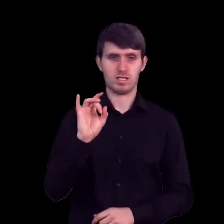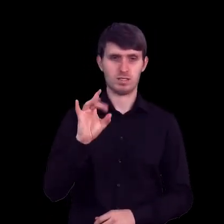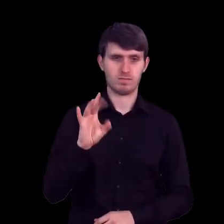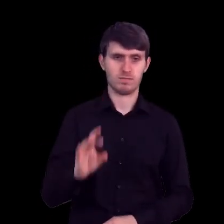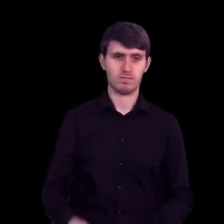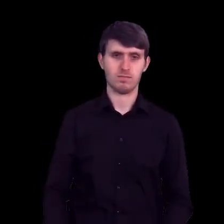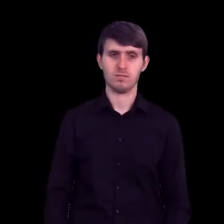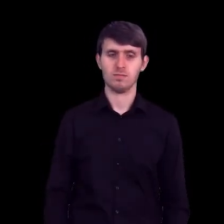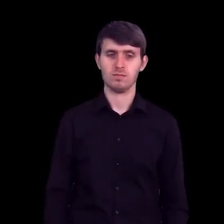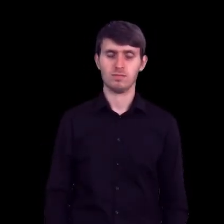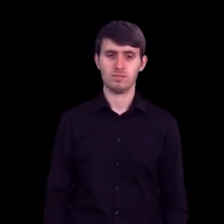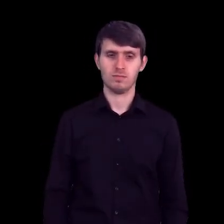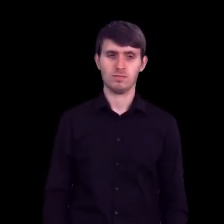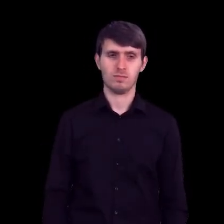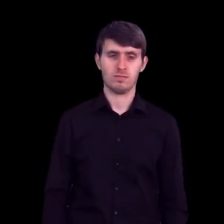odcinek FG.